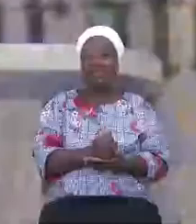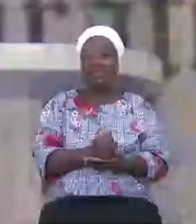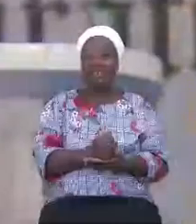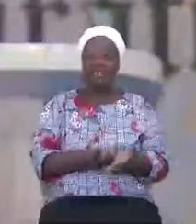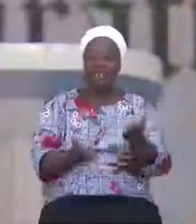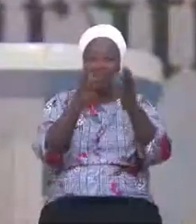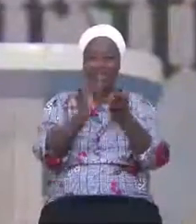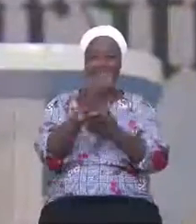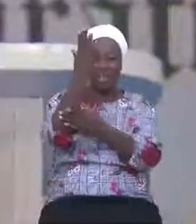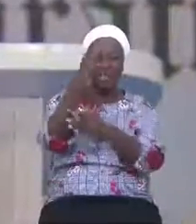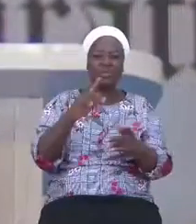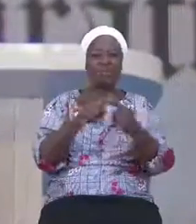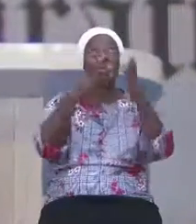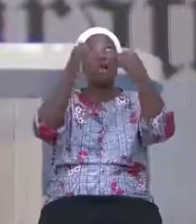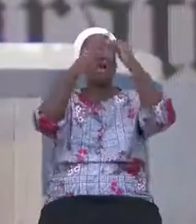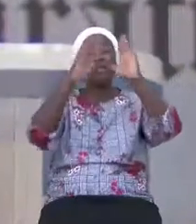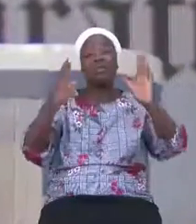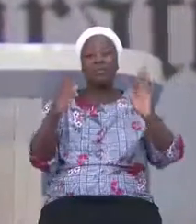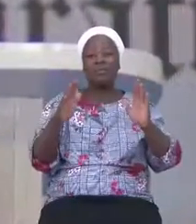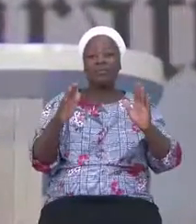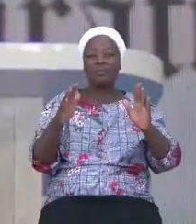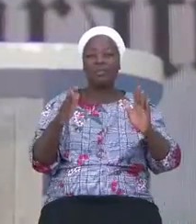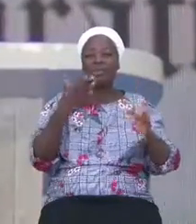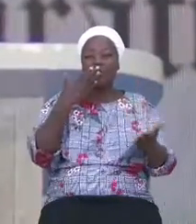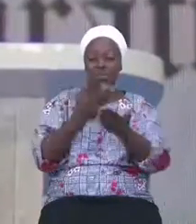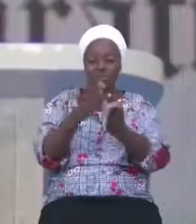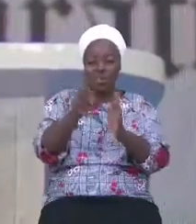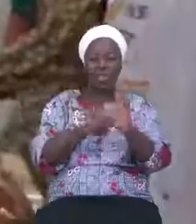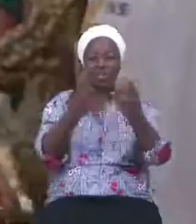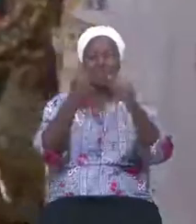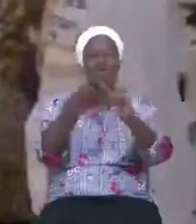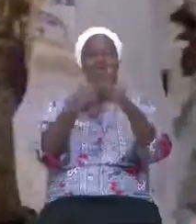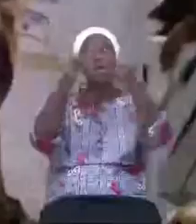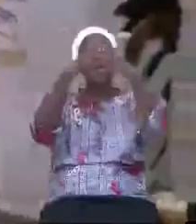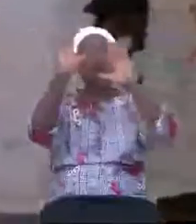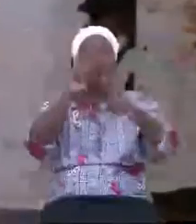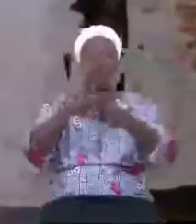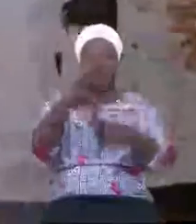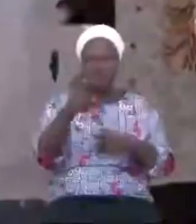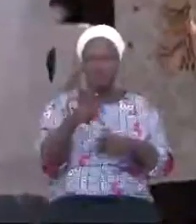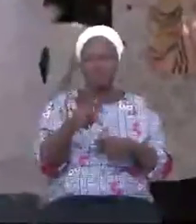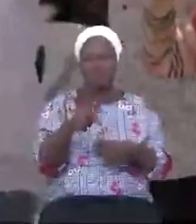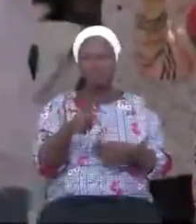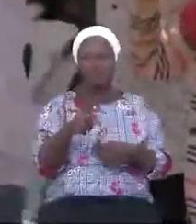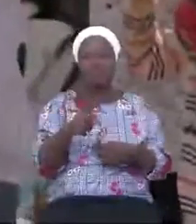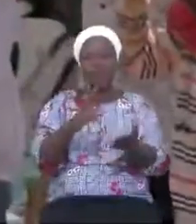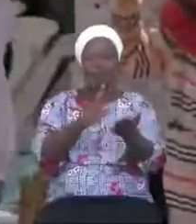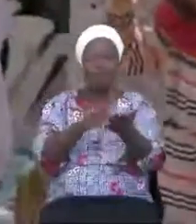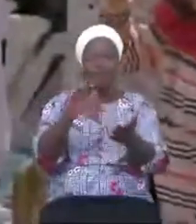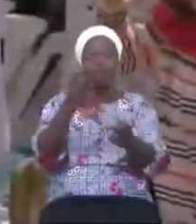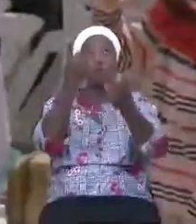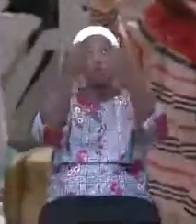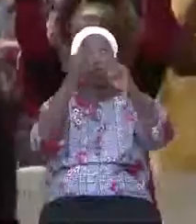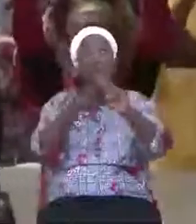Lève cette main vers le ciel. La bonté vient du ciel pour toi. La gloire vient